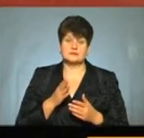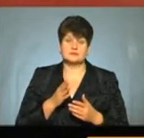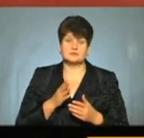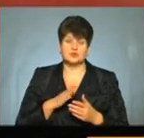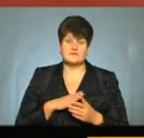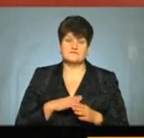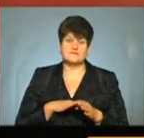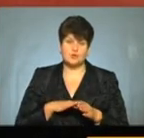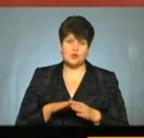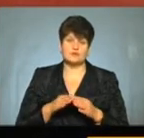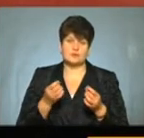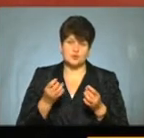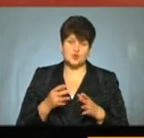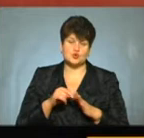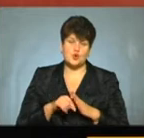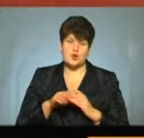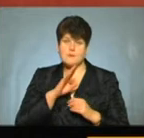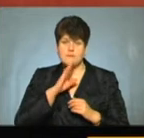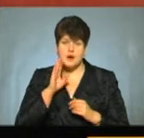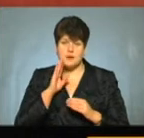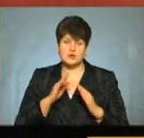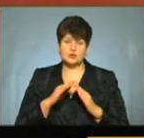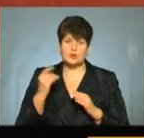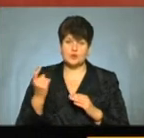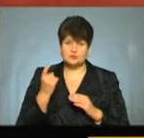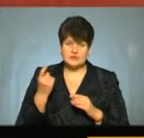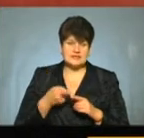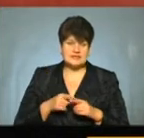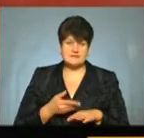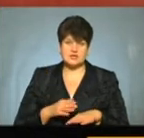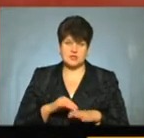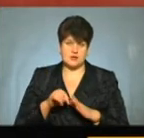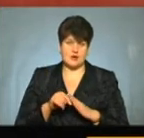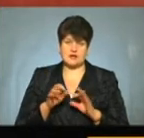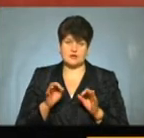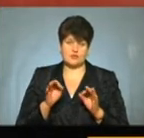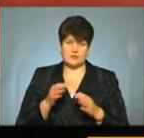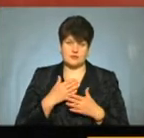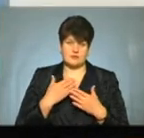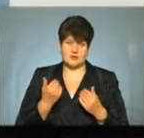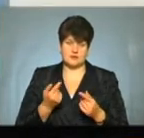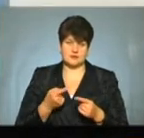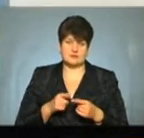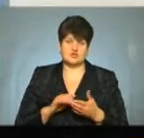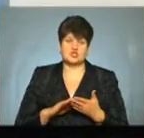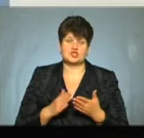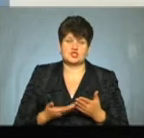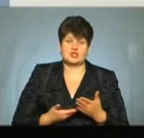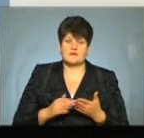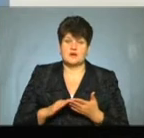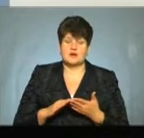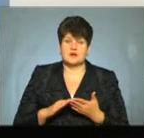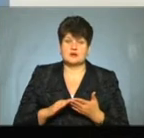виконували просто роль мами, домогосподарки, це дуже важка роль, але ніколи не стикалися в житті з такими життєвими ситуаціями, як